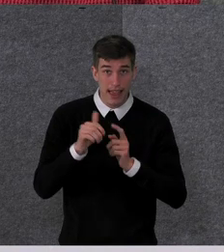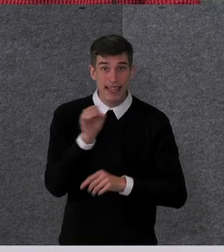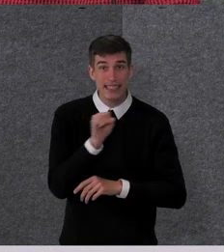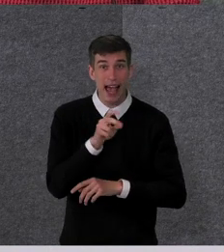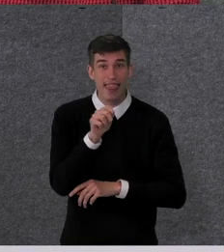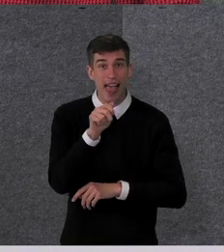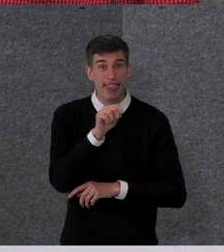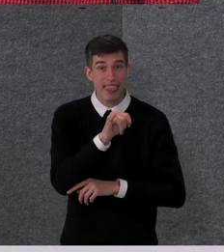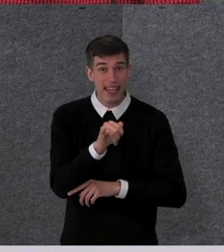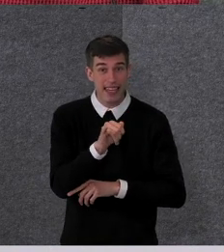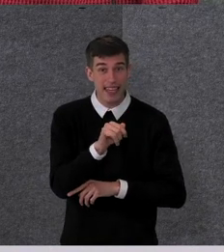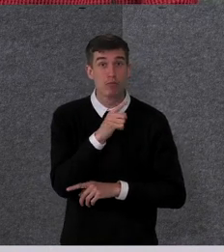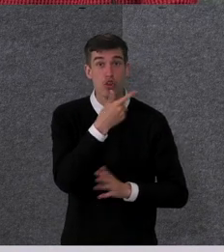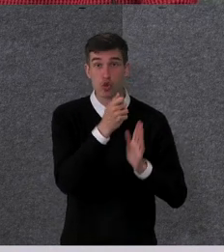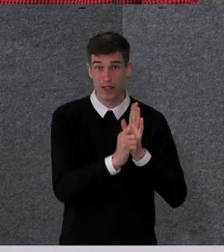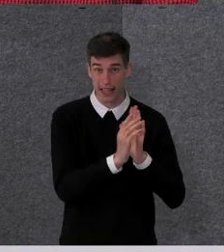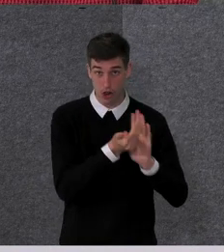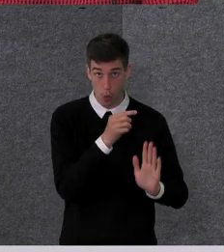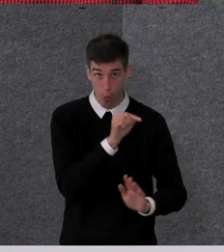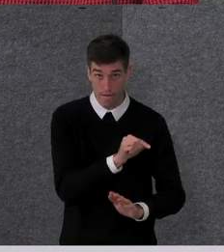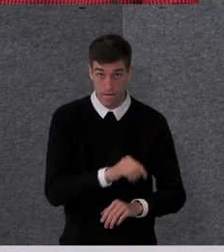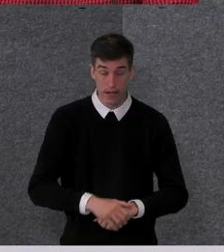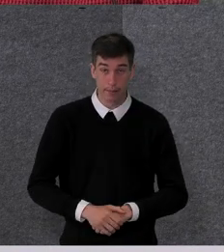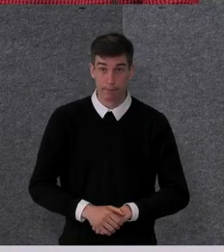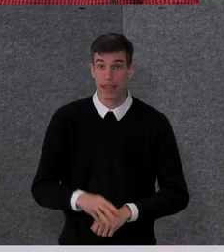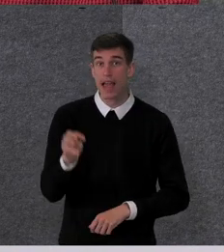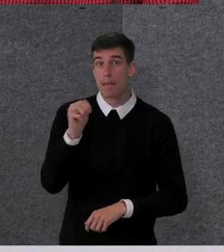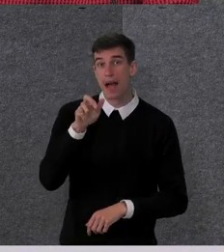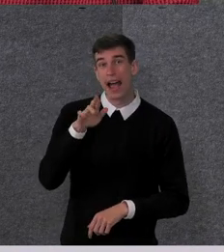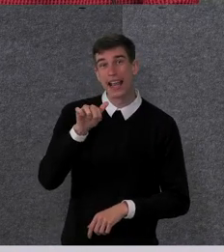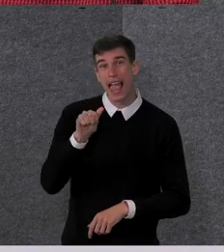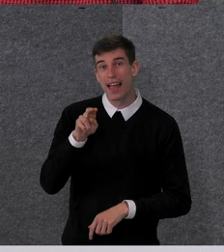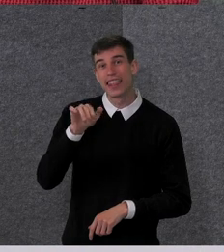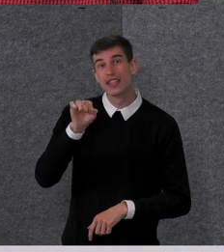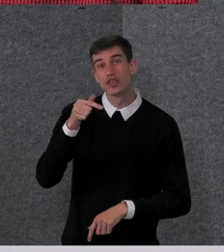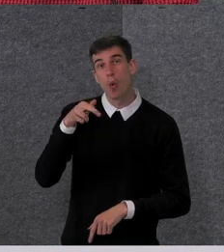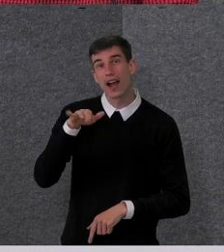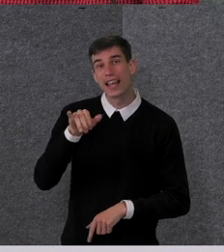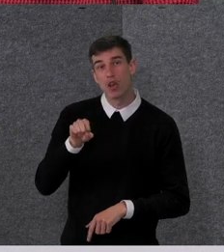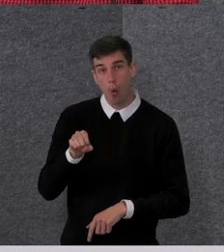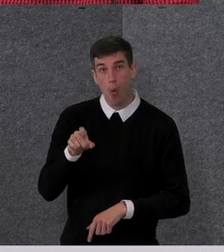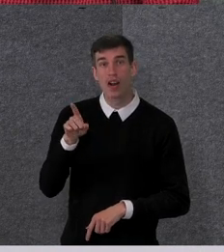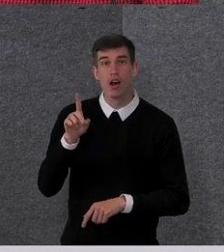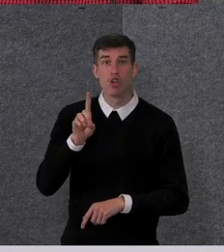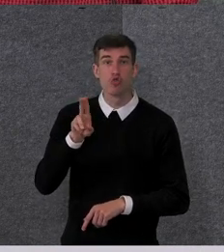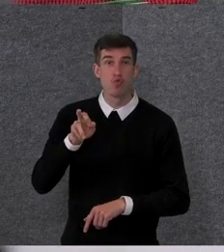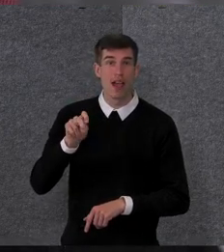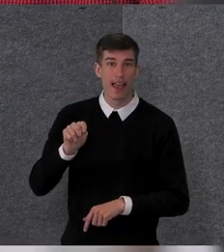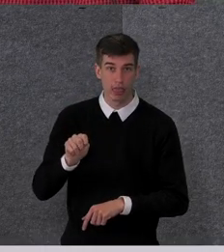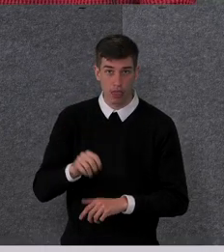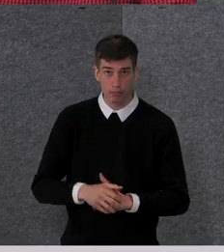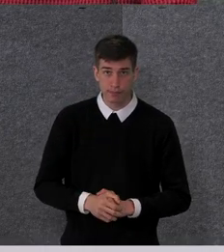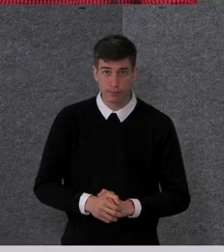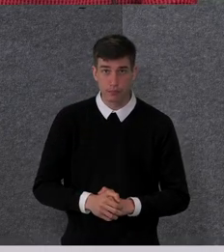Sarah Nanni aus dem Kreisverband Düsseldorf und Maria Nisturiu aus dem Kreisverband Düren. Gibt es